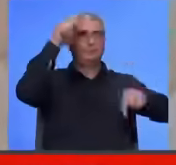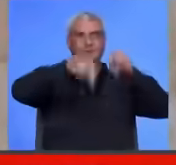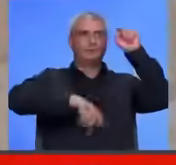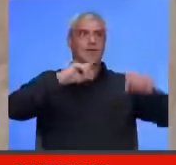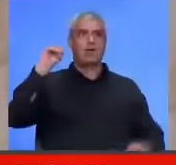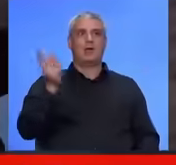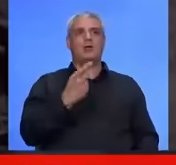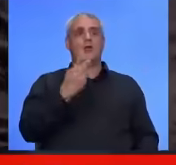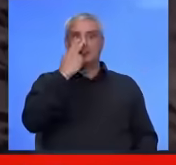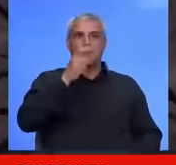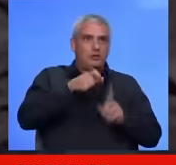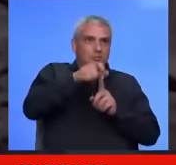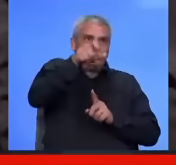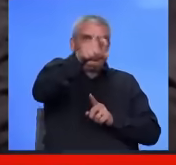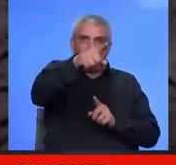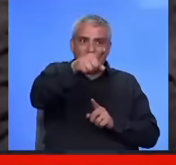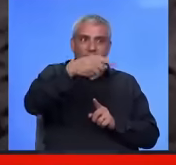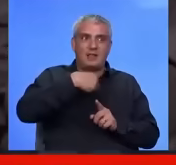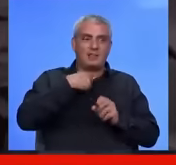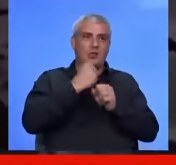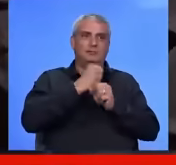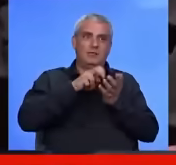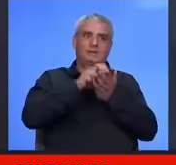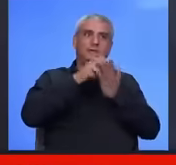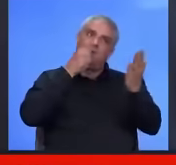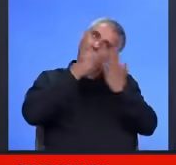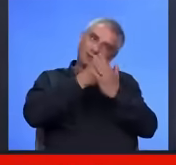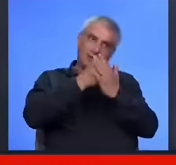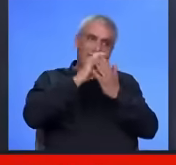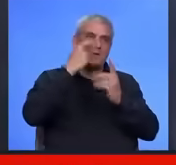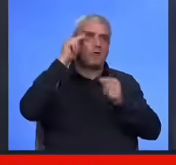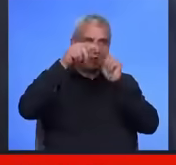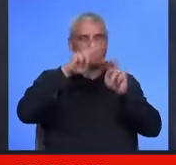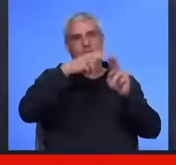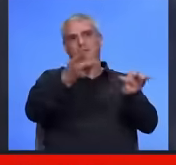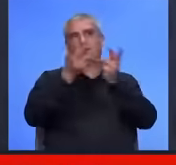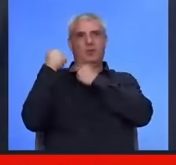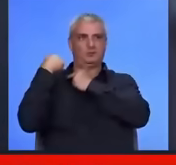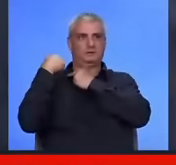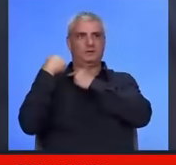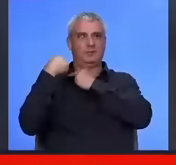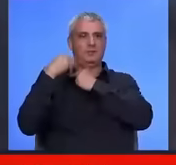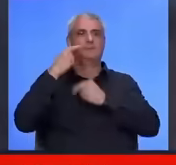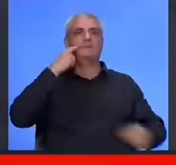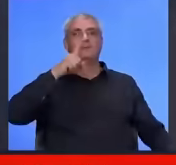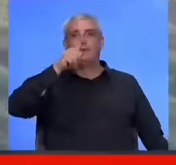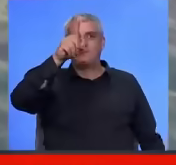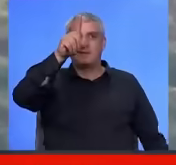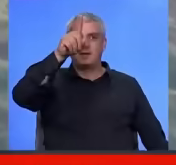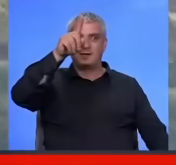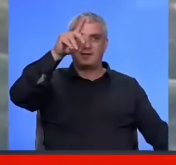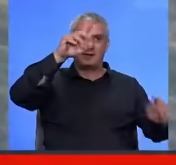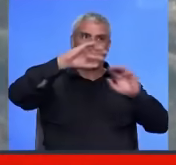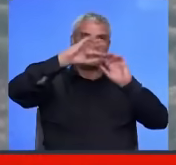אתה רואה את השביל הזה? אני עושה עליו צעדה עד הקצה ורואה איפה נפלו וחוזר הביתה. אתם רואים שם? שם למעלה. כן, מתחת לקרני